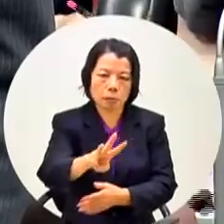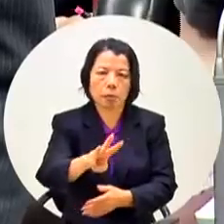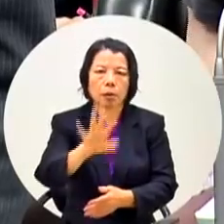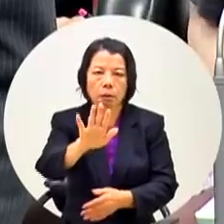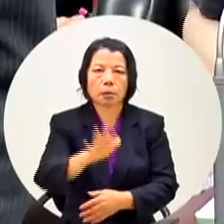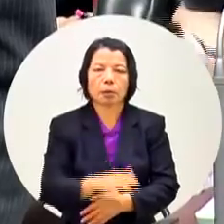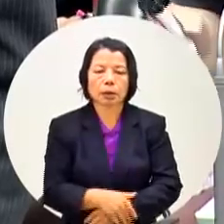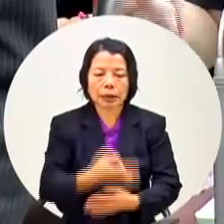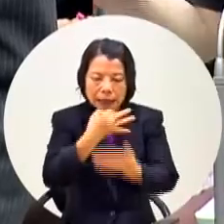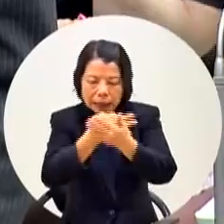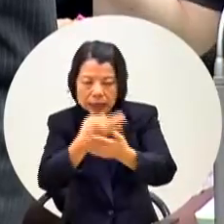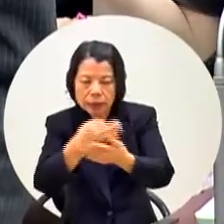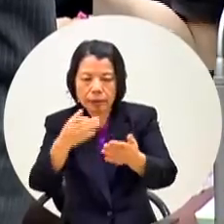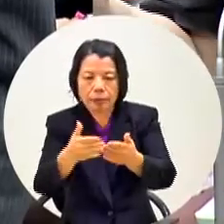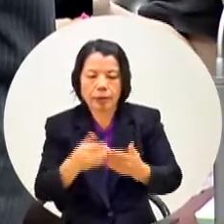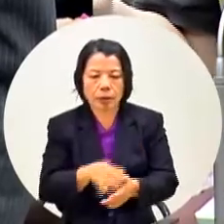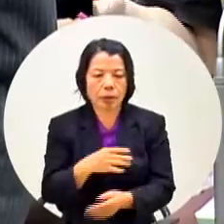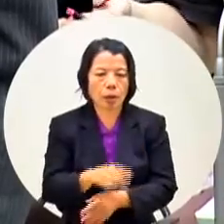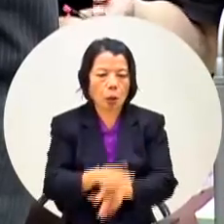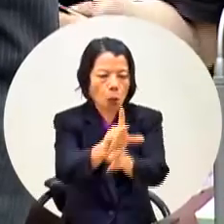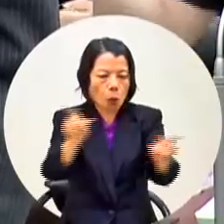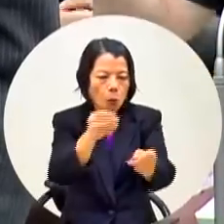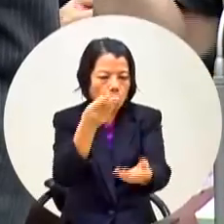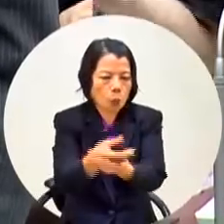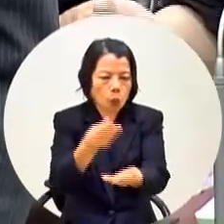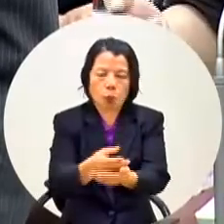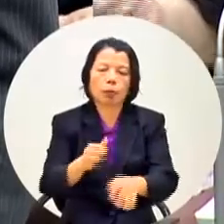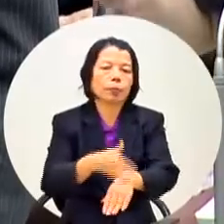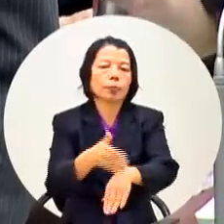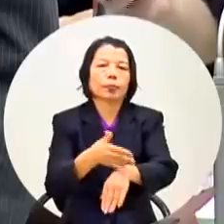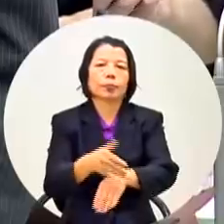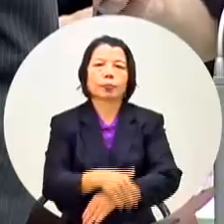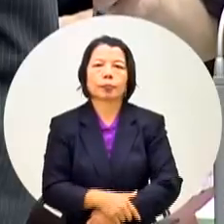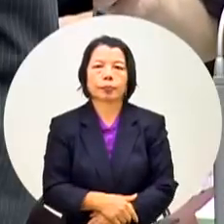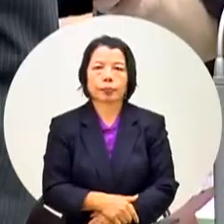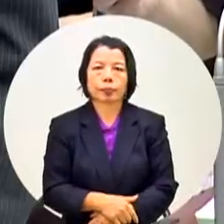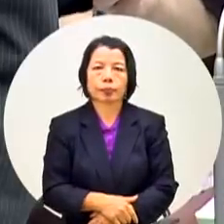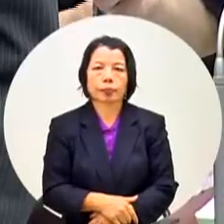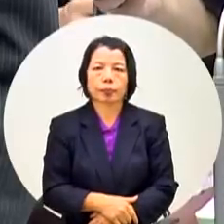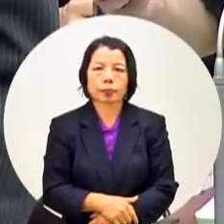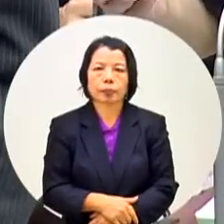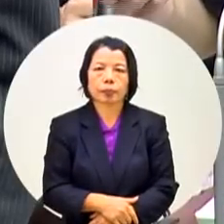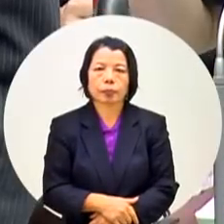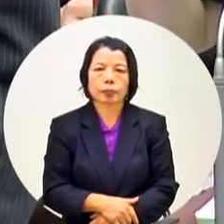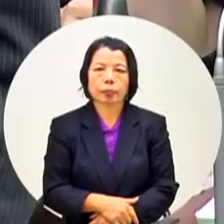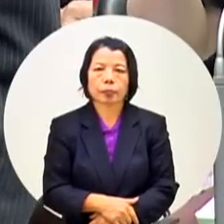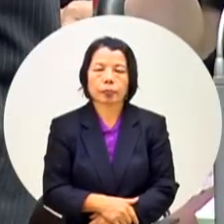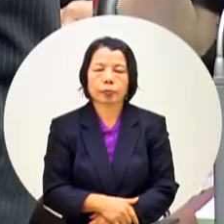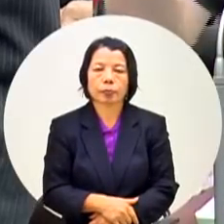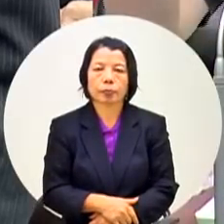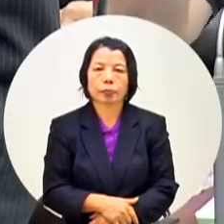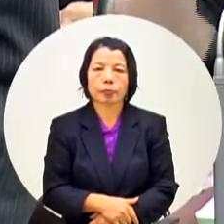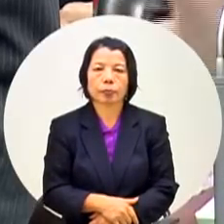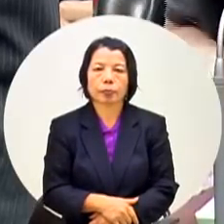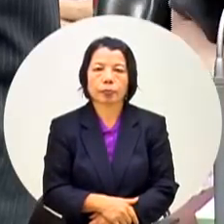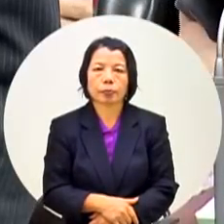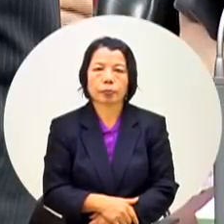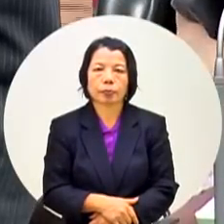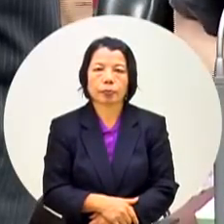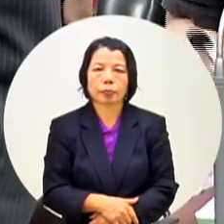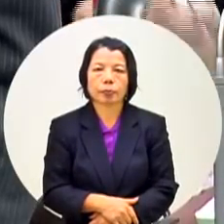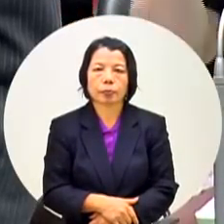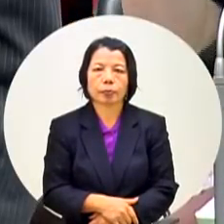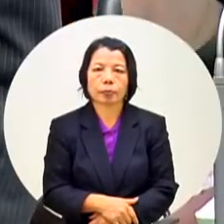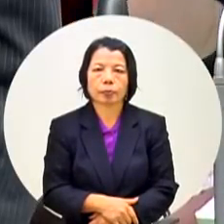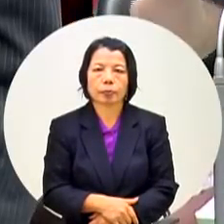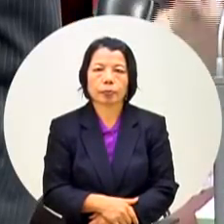些列车嘛，哦，好，所以就有答案在这边的嘛，好，那二阶招标